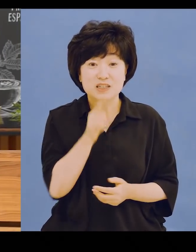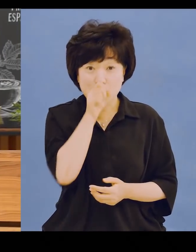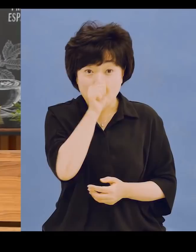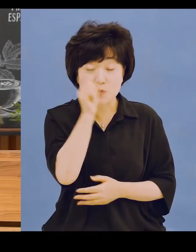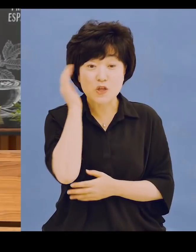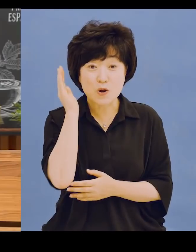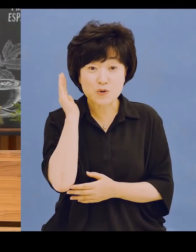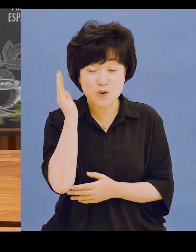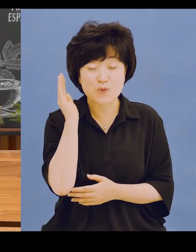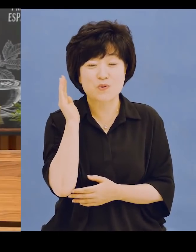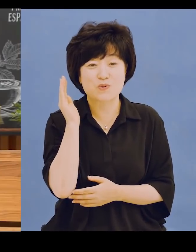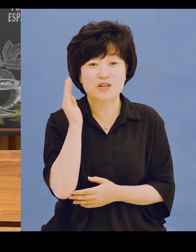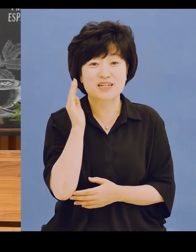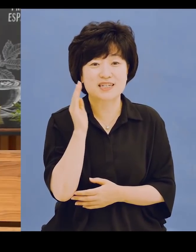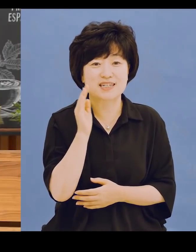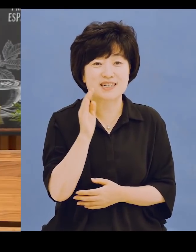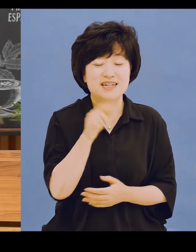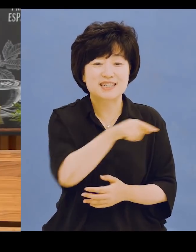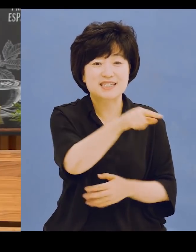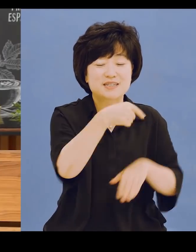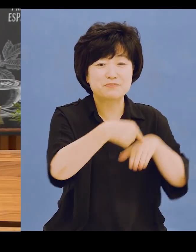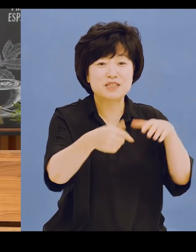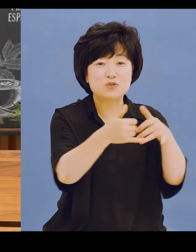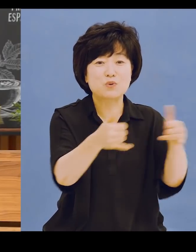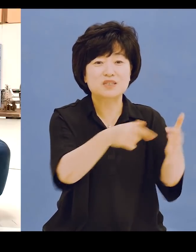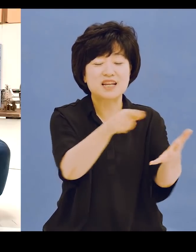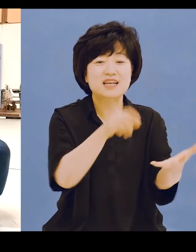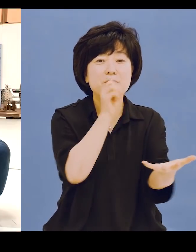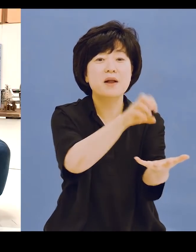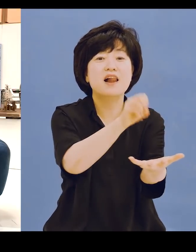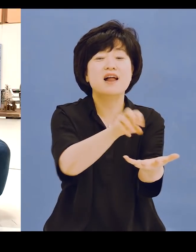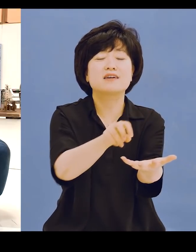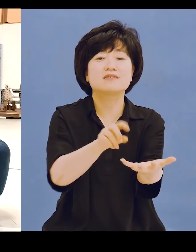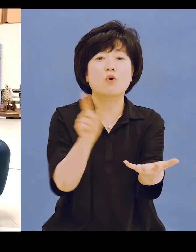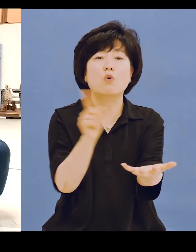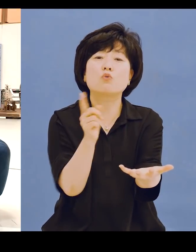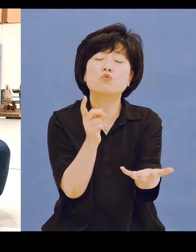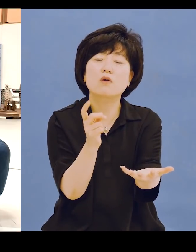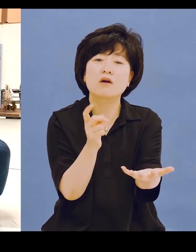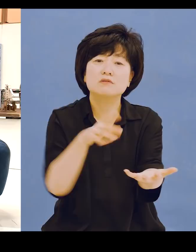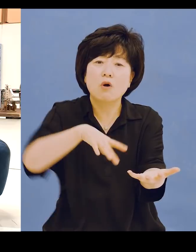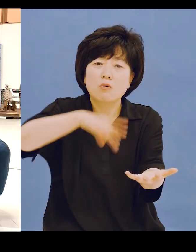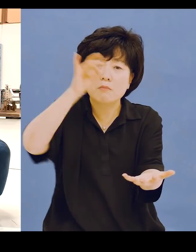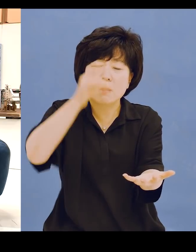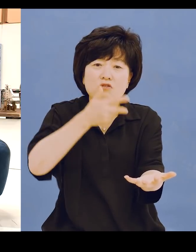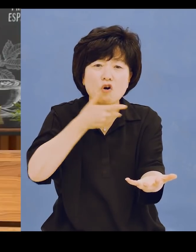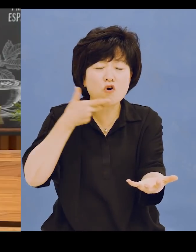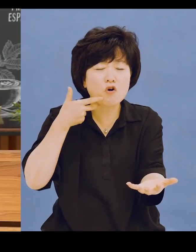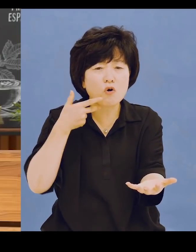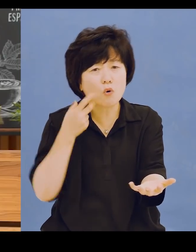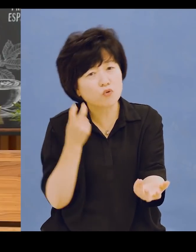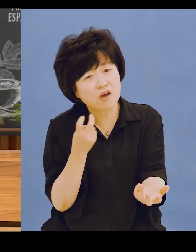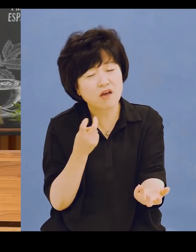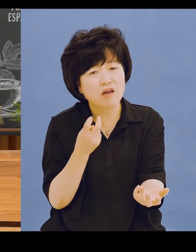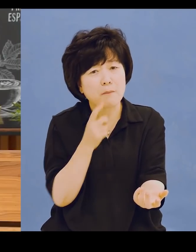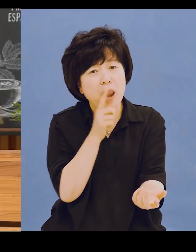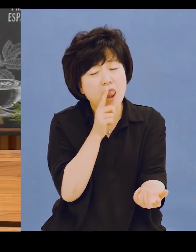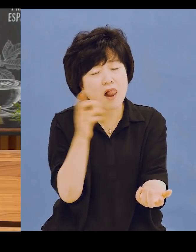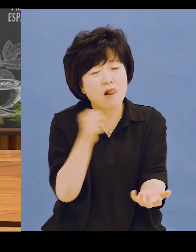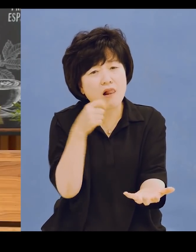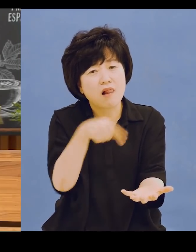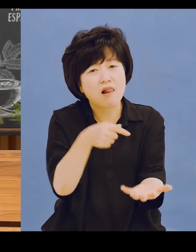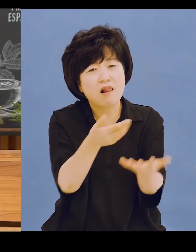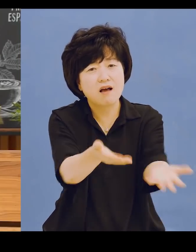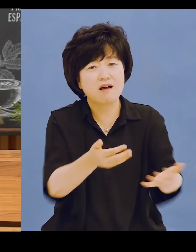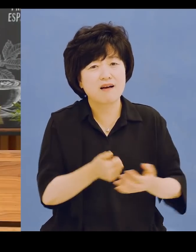이제 전하시는데 네. 사실 거기가 지금 족속마다 언어도 다르고 네. 처음에 가서 영어로 하셨어요? 어떻게 성경을 전하실 수가